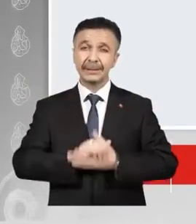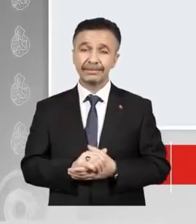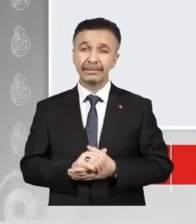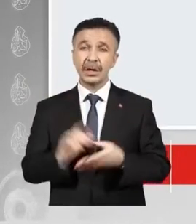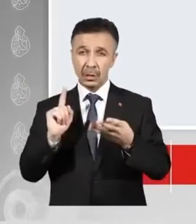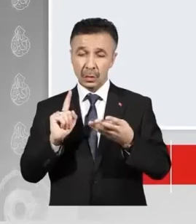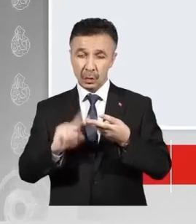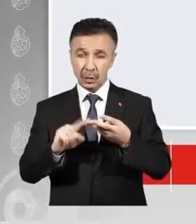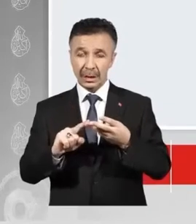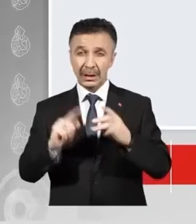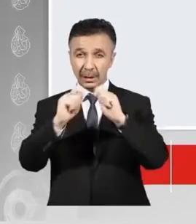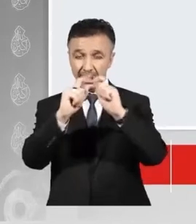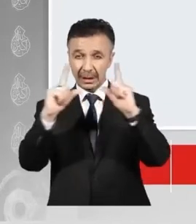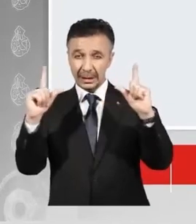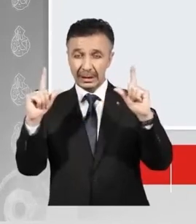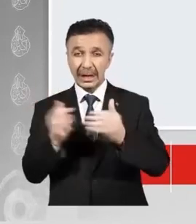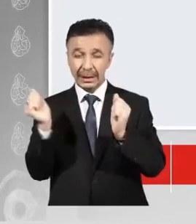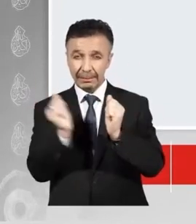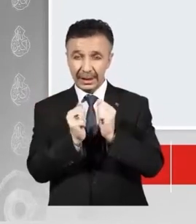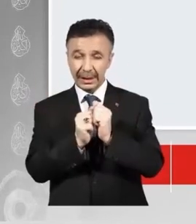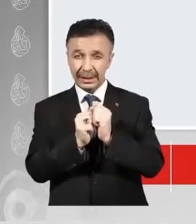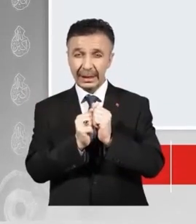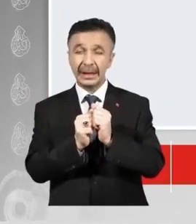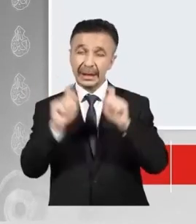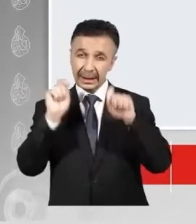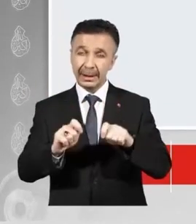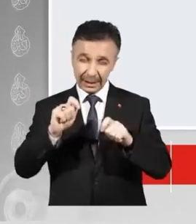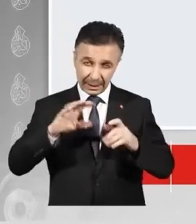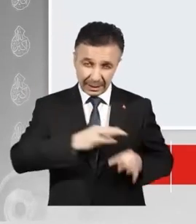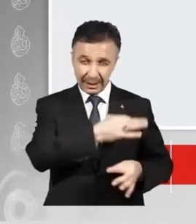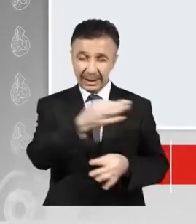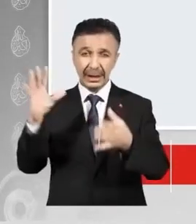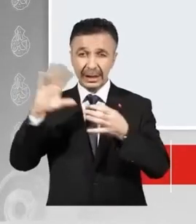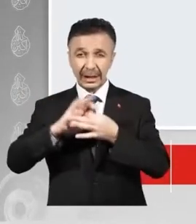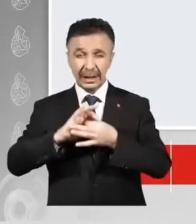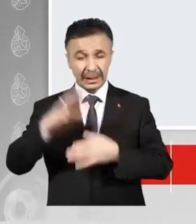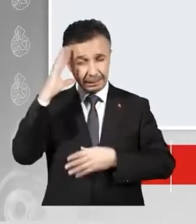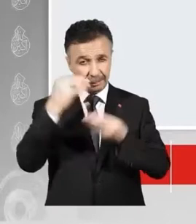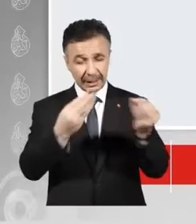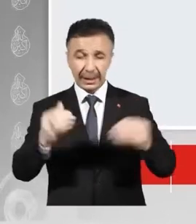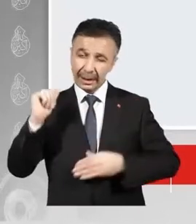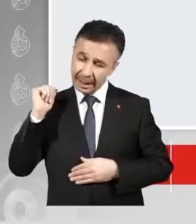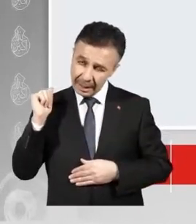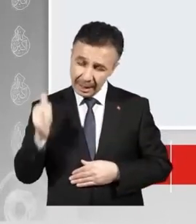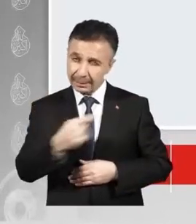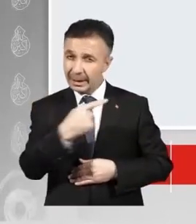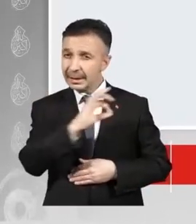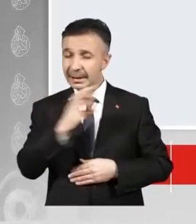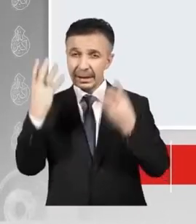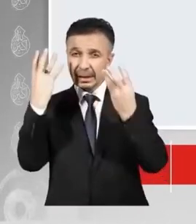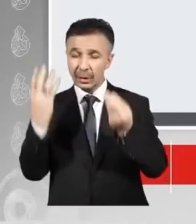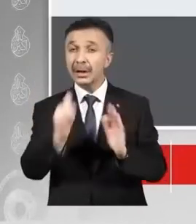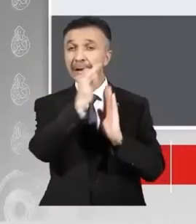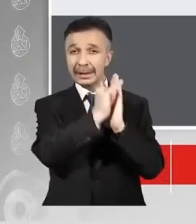aşama ekranındaki kura birlikteliği yapacağınız kişilere ait bilgileri her seferinde eksiksiz